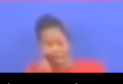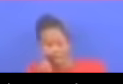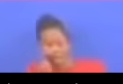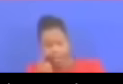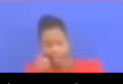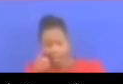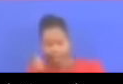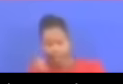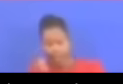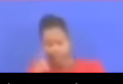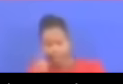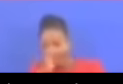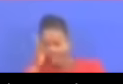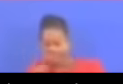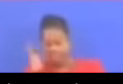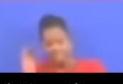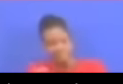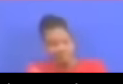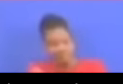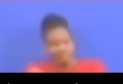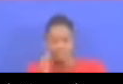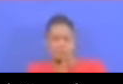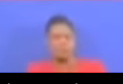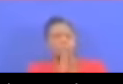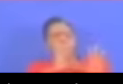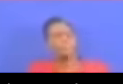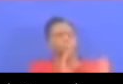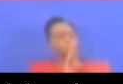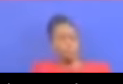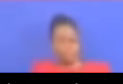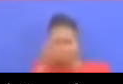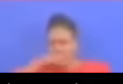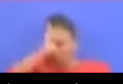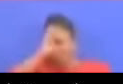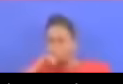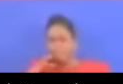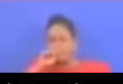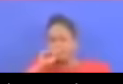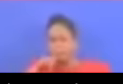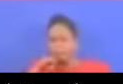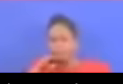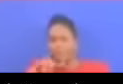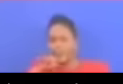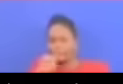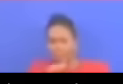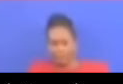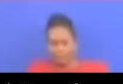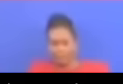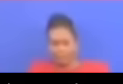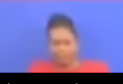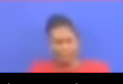na nilikuwa najaribu kuona wakati Profesa Many anaongea wabunge majirani zangu kama wanane hapo alikuwa anatirisha